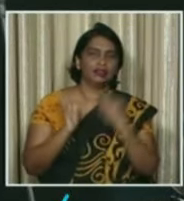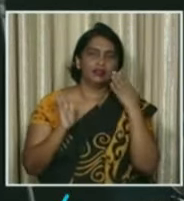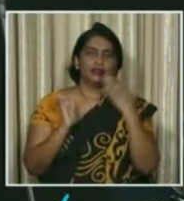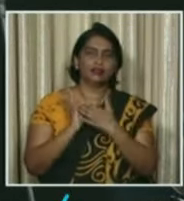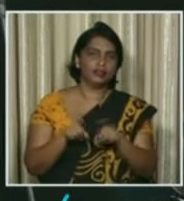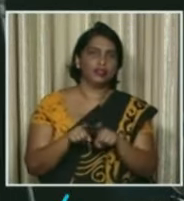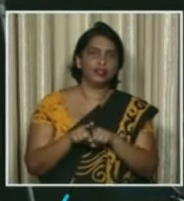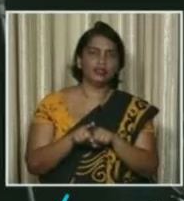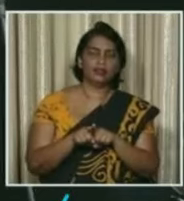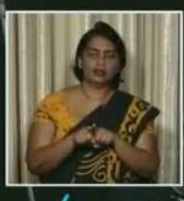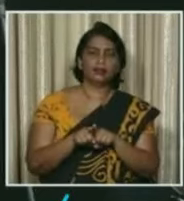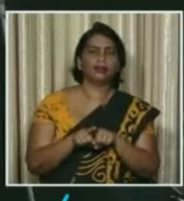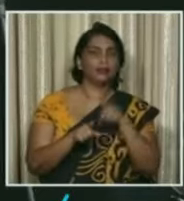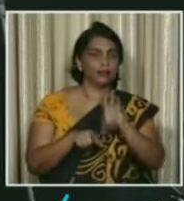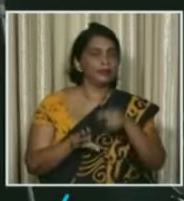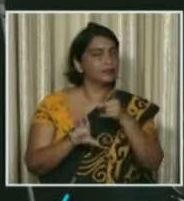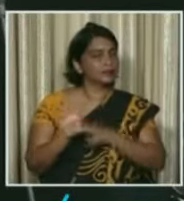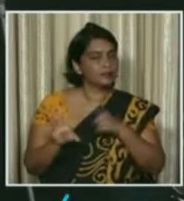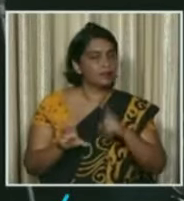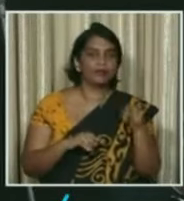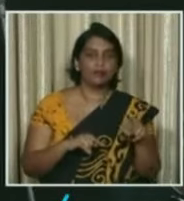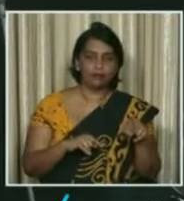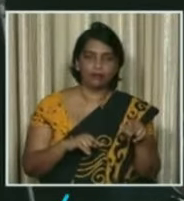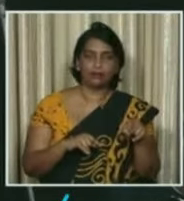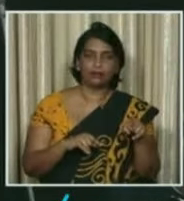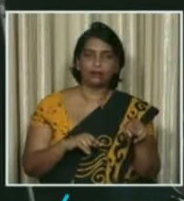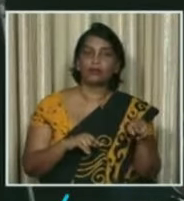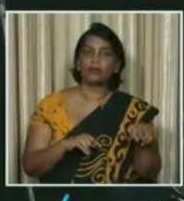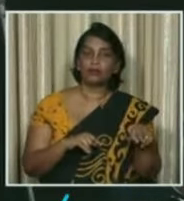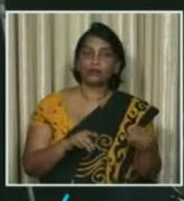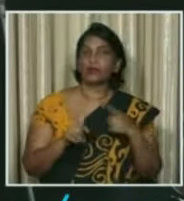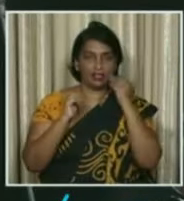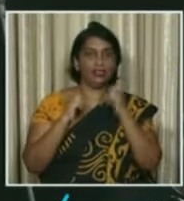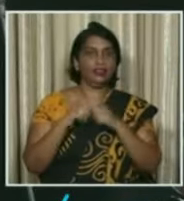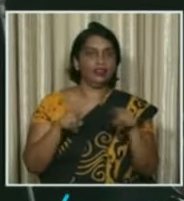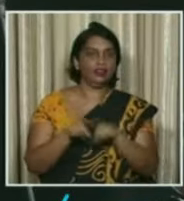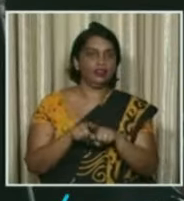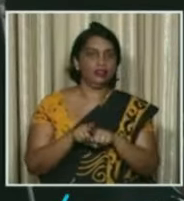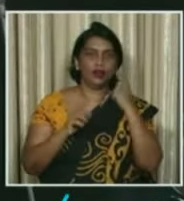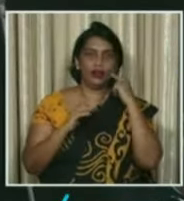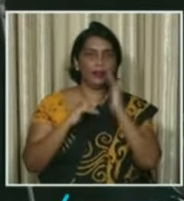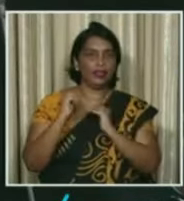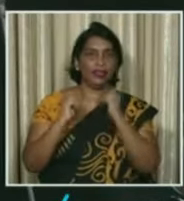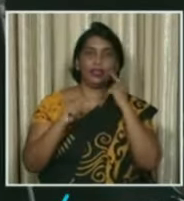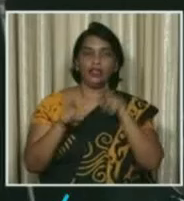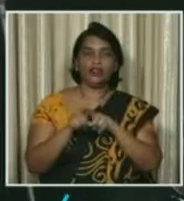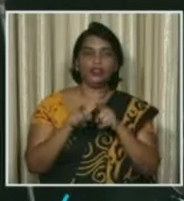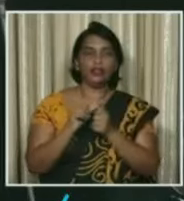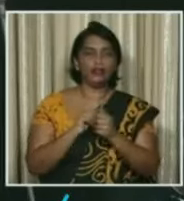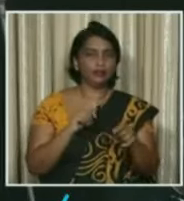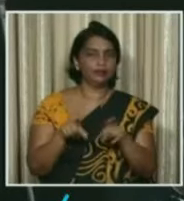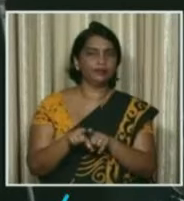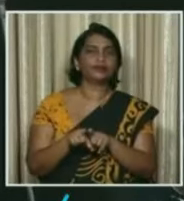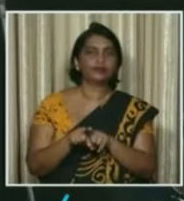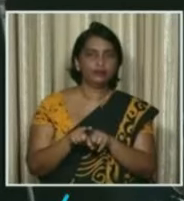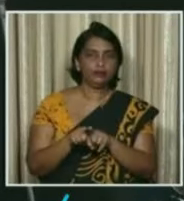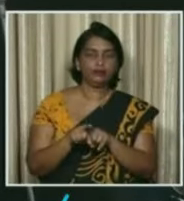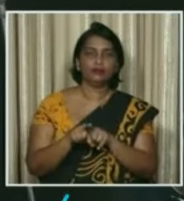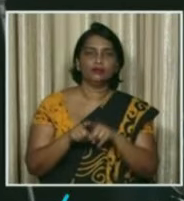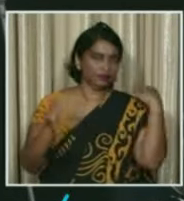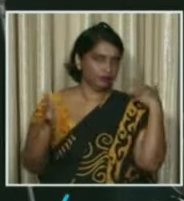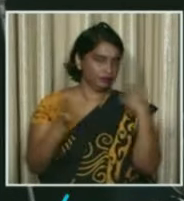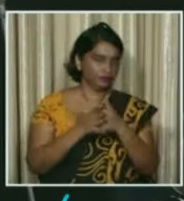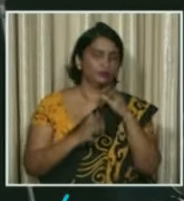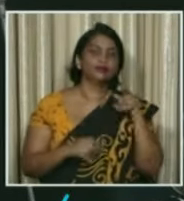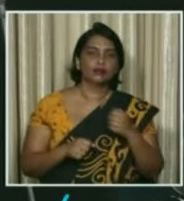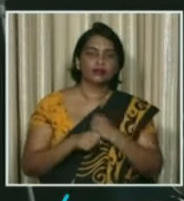කරලා තියෙන්නේ මේ වසරේ ජනවාරි මාසේ. මේ ඇවිල්ලා තියෙන්නේ අගෝස්තු මාසේ. ගැසට් එක ගහලා පාර්ලිමේන්තුවට ගේන්න 6 මාසයකට අධික කාලයක් ගිහින්